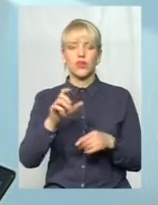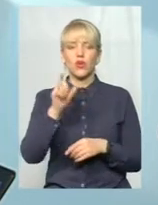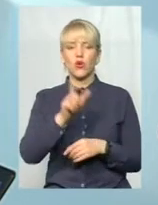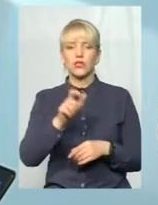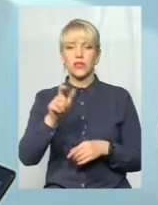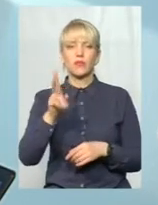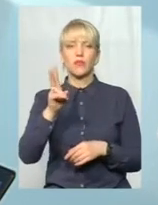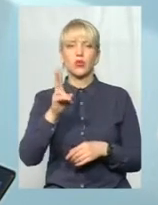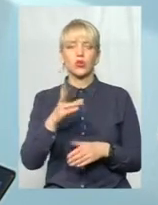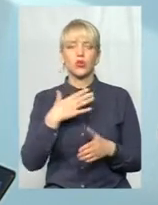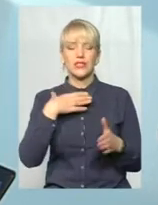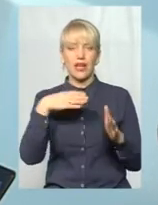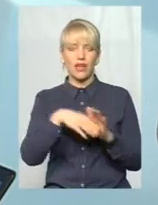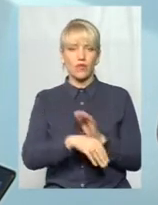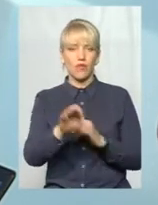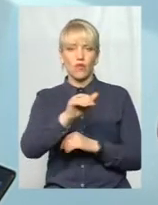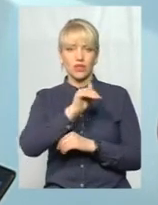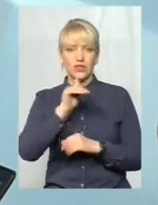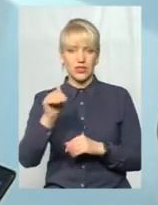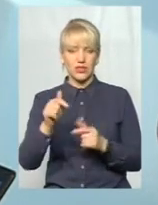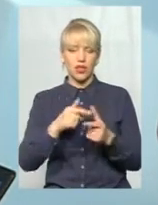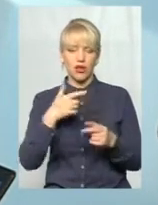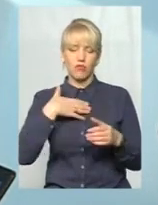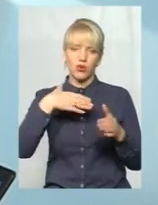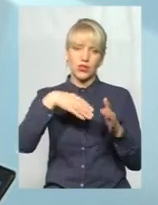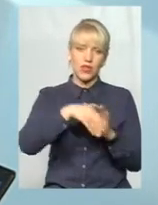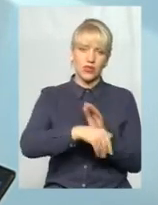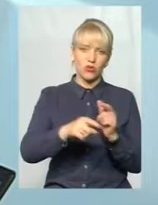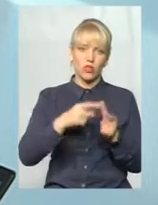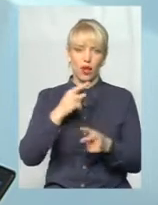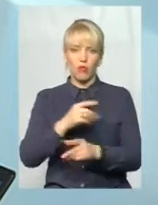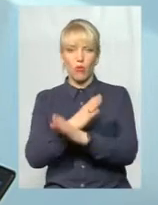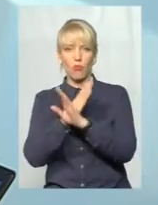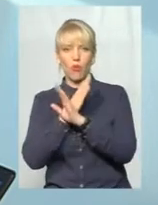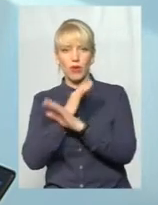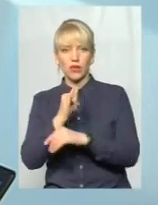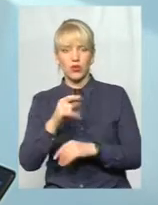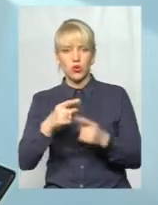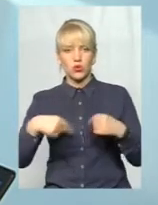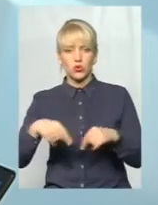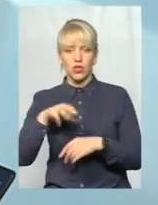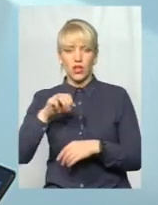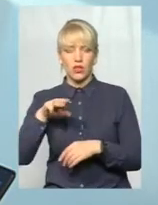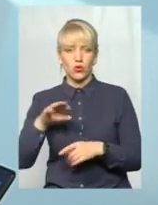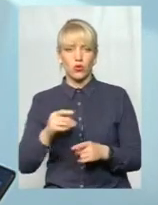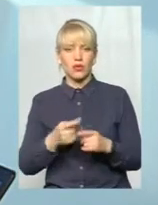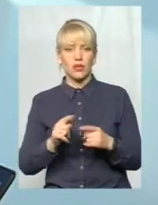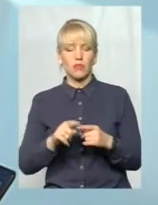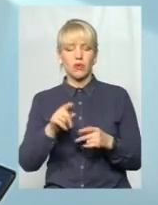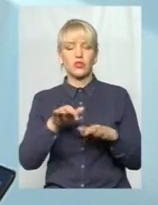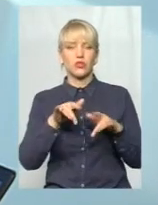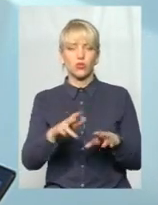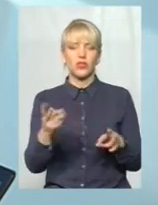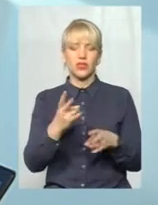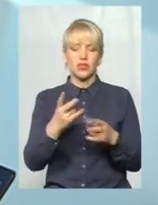загинули. Або загинули, або померли в зоні АТО. Це повинна бути певна процедура, це повинно бути визнання військової частини, це